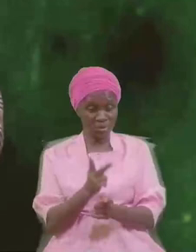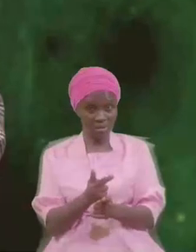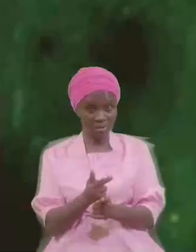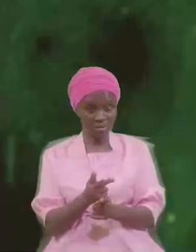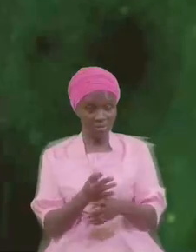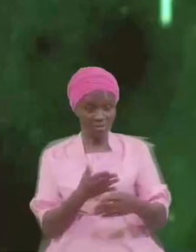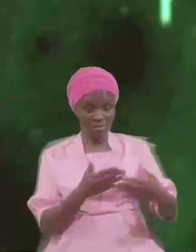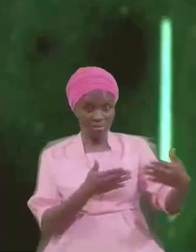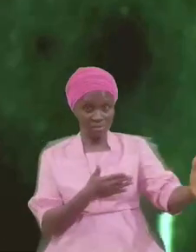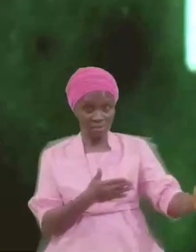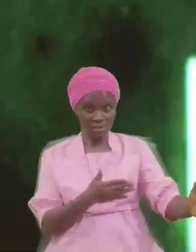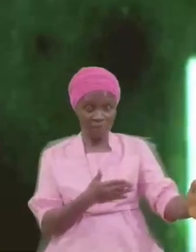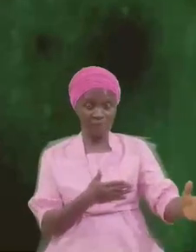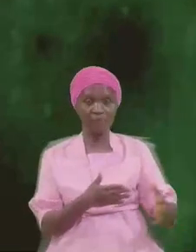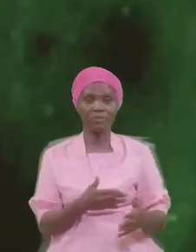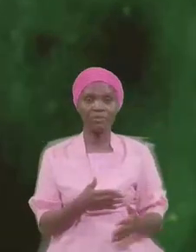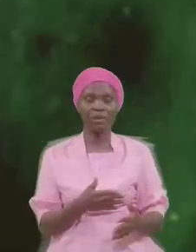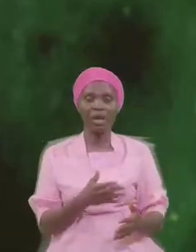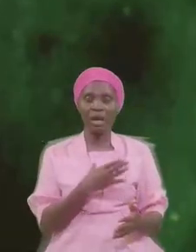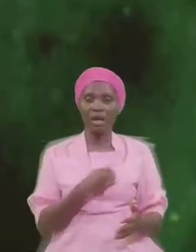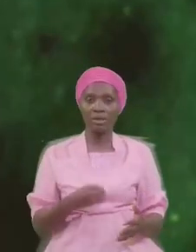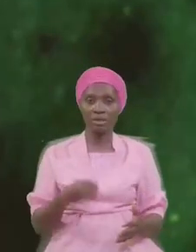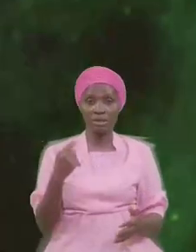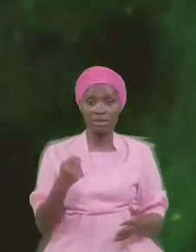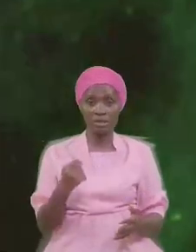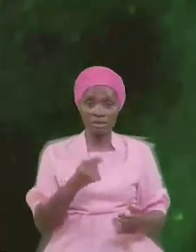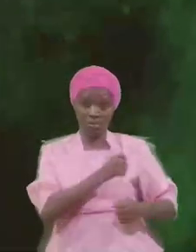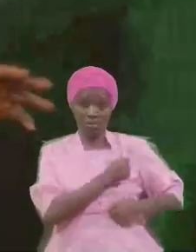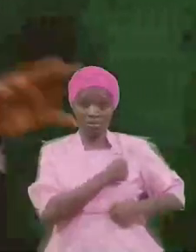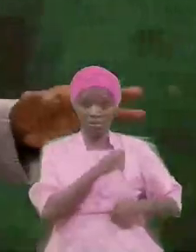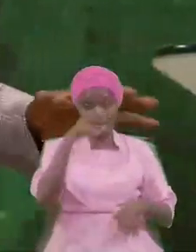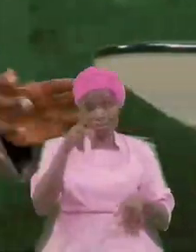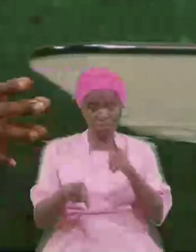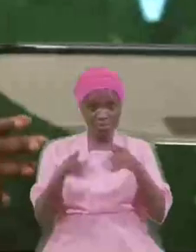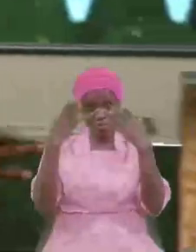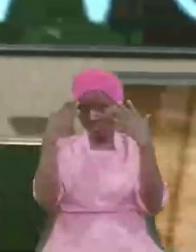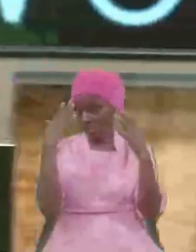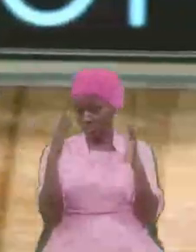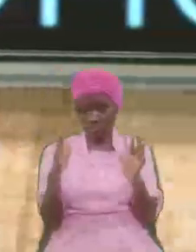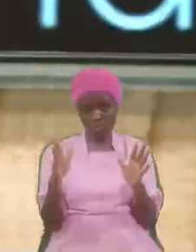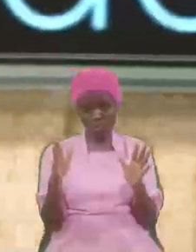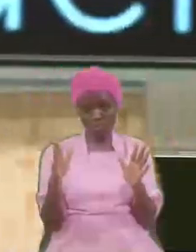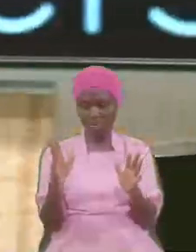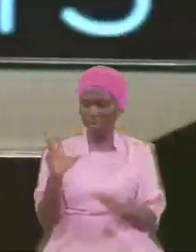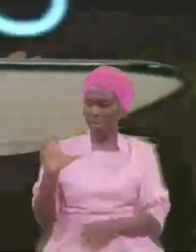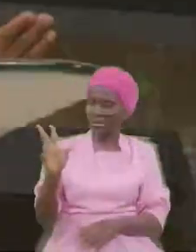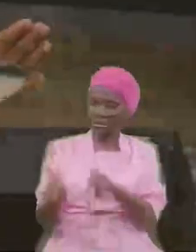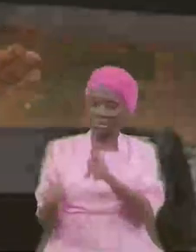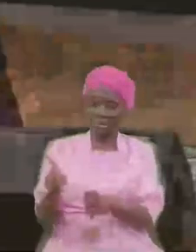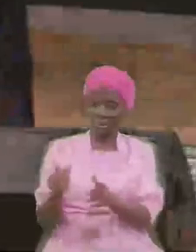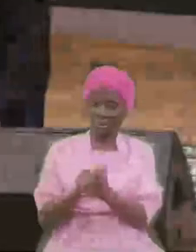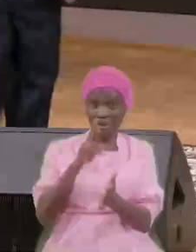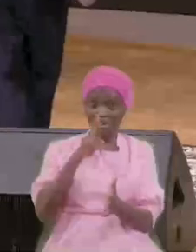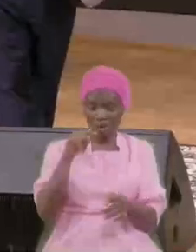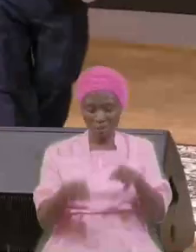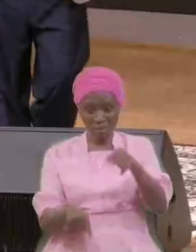là-bas. Et sans que la sécurité soit au courant, et trois